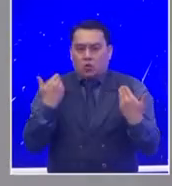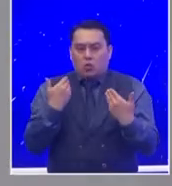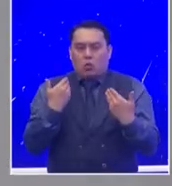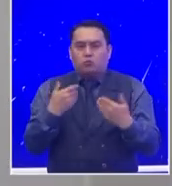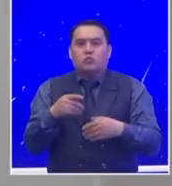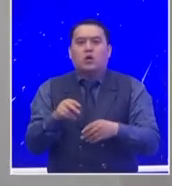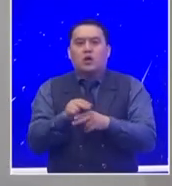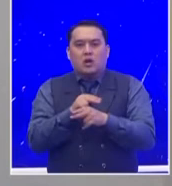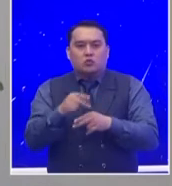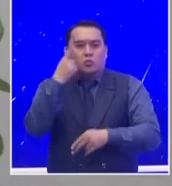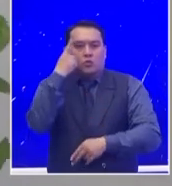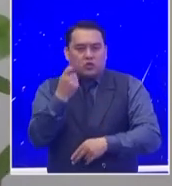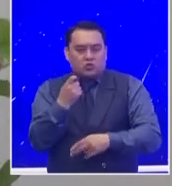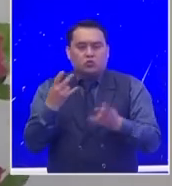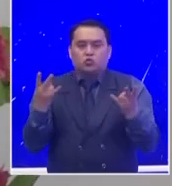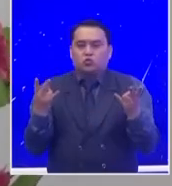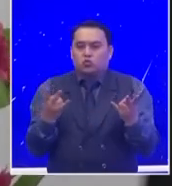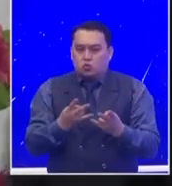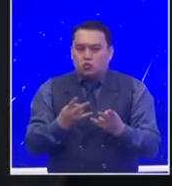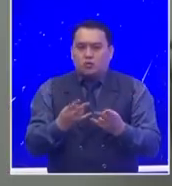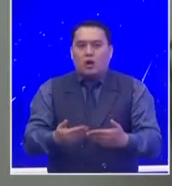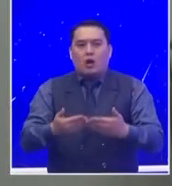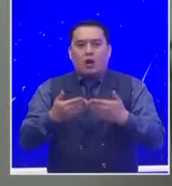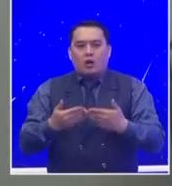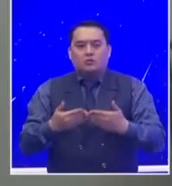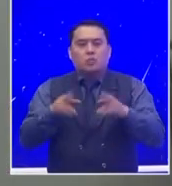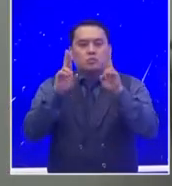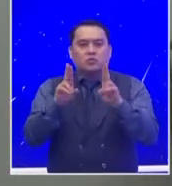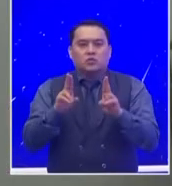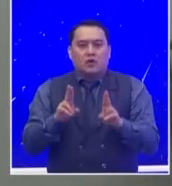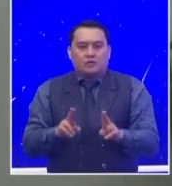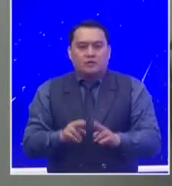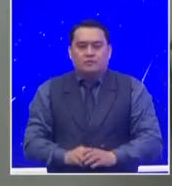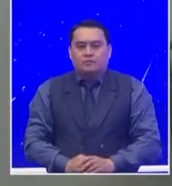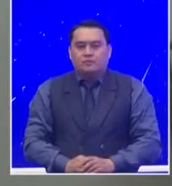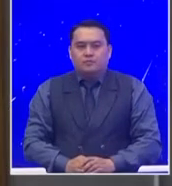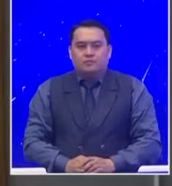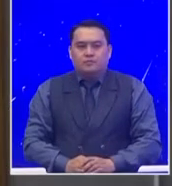болезнь все же легче предупредить, чем лечить, то необходимо соблюдать несложные правила, говорят врачи.